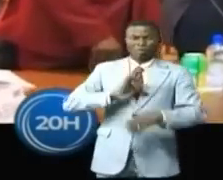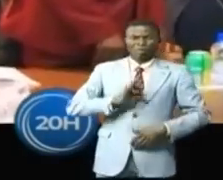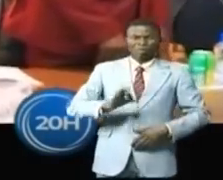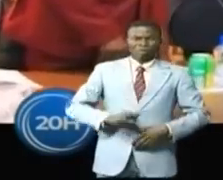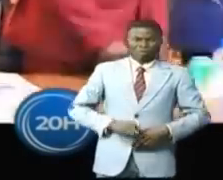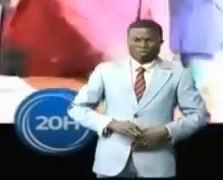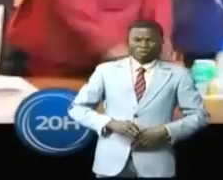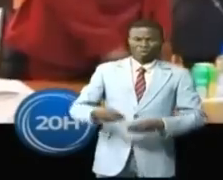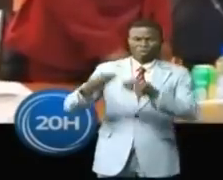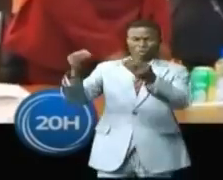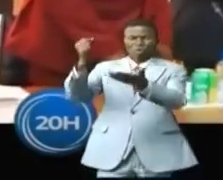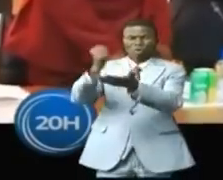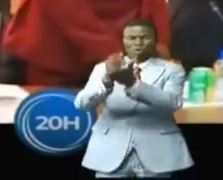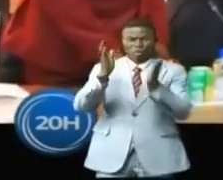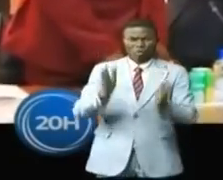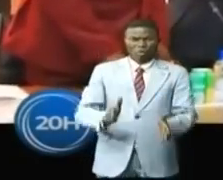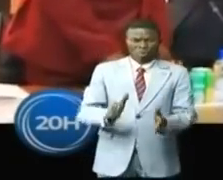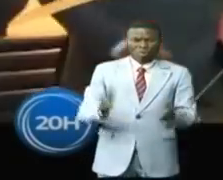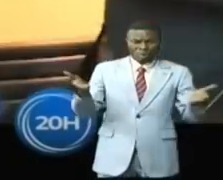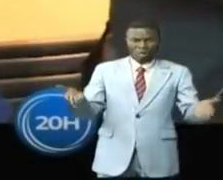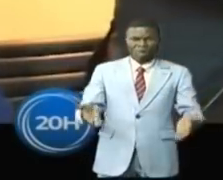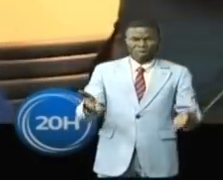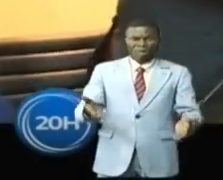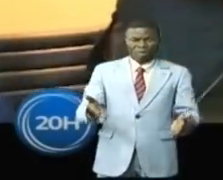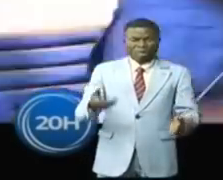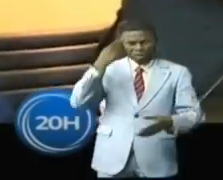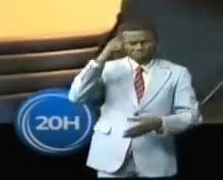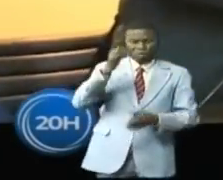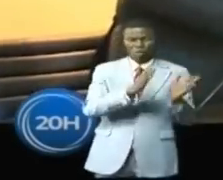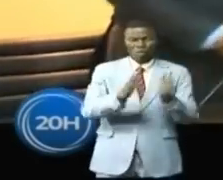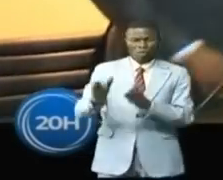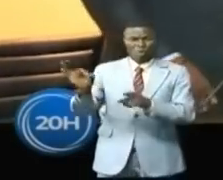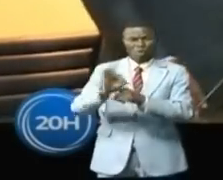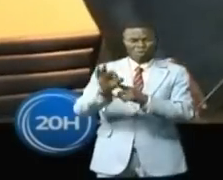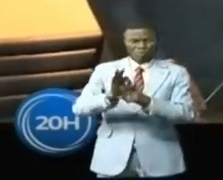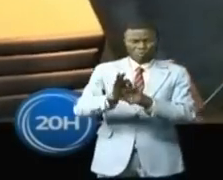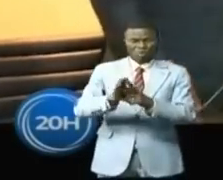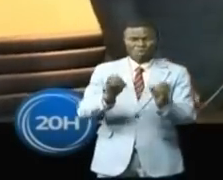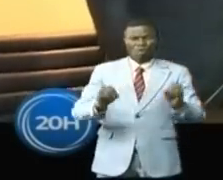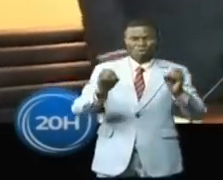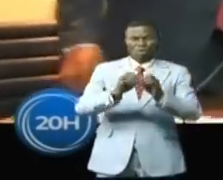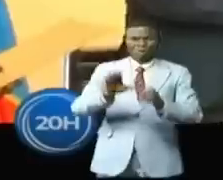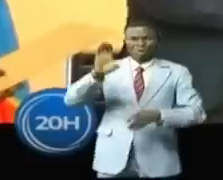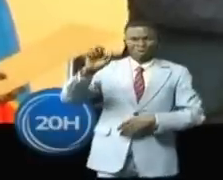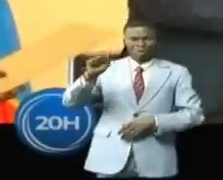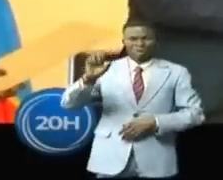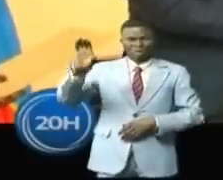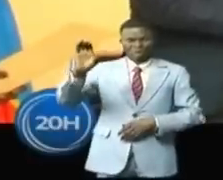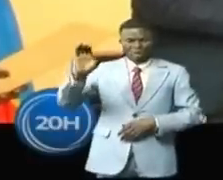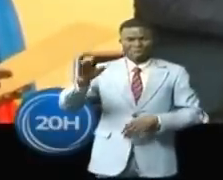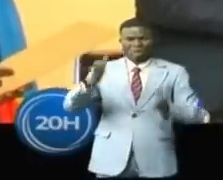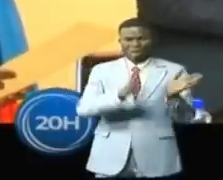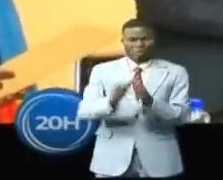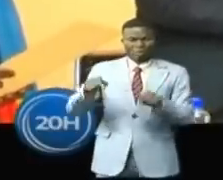aux diplomates en perspective de cette session ordinaire de la CAC prévue à Kinshasa. J'ai